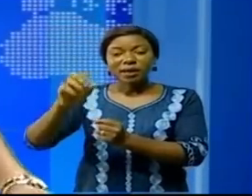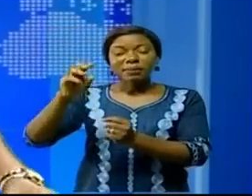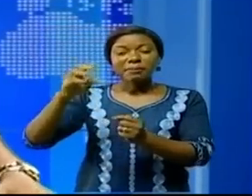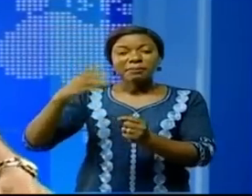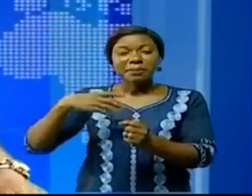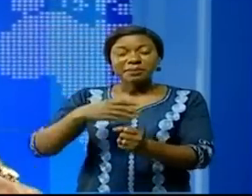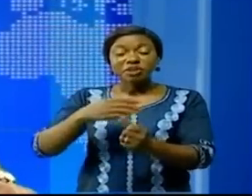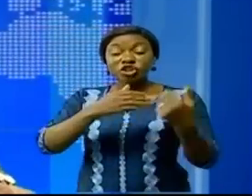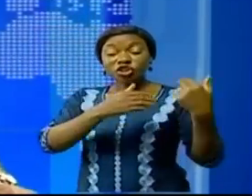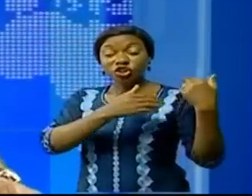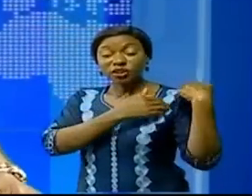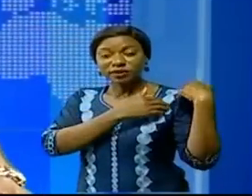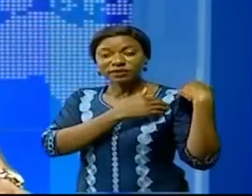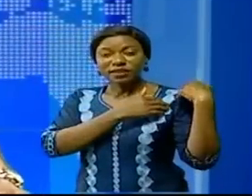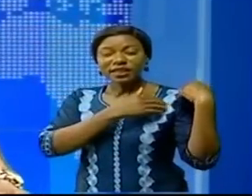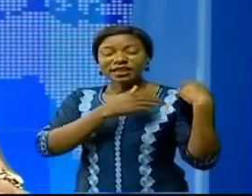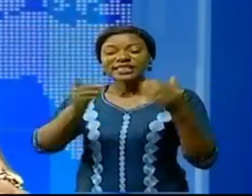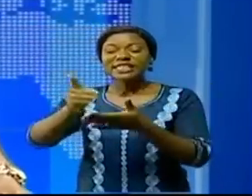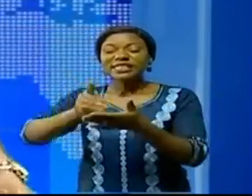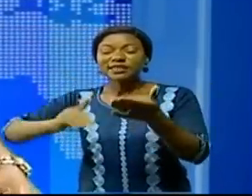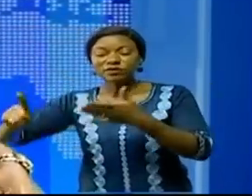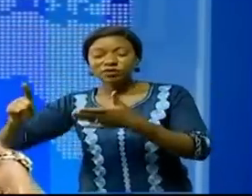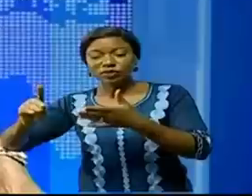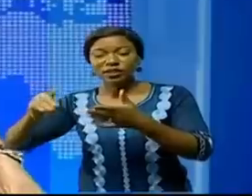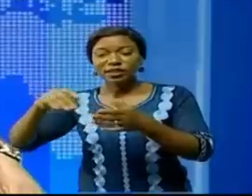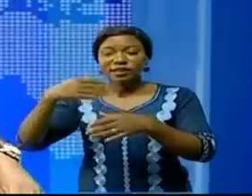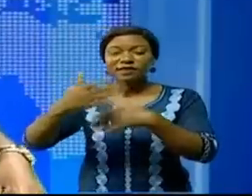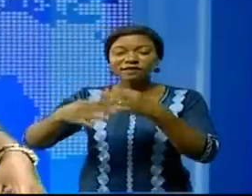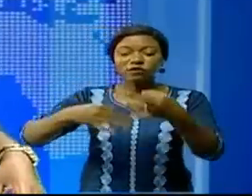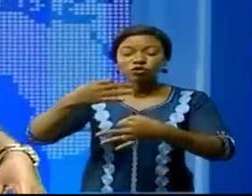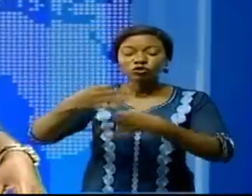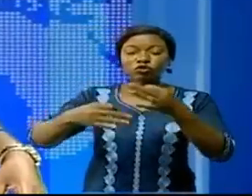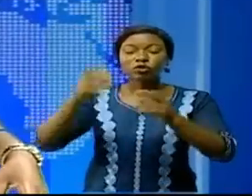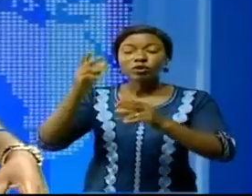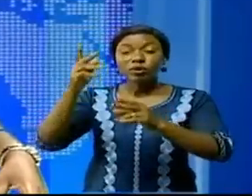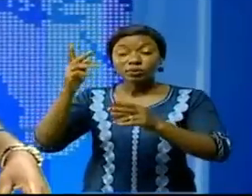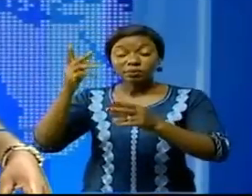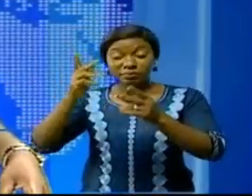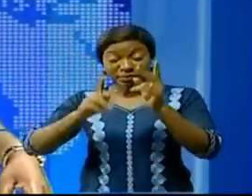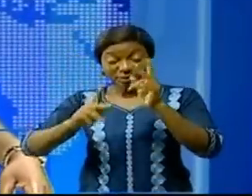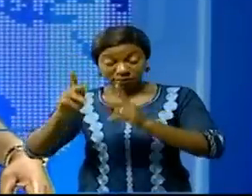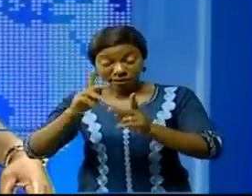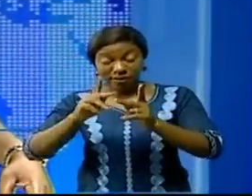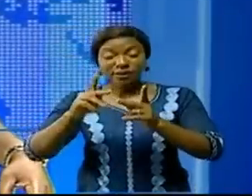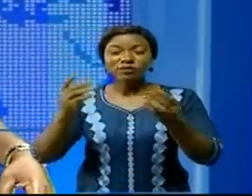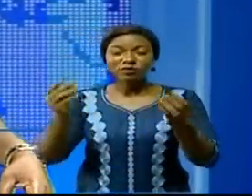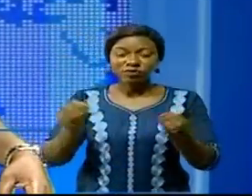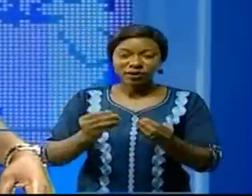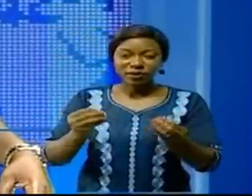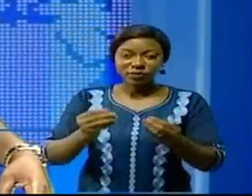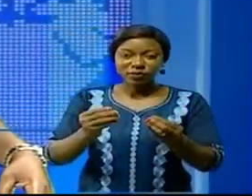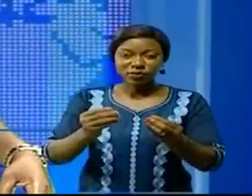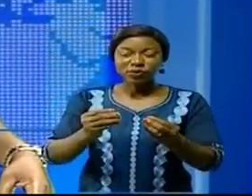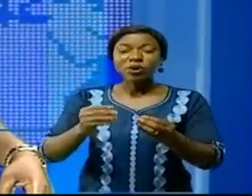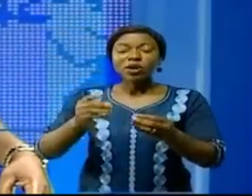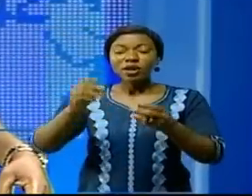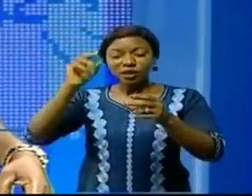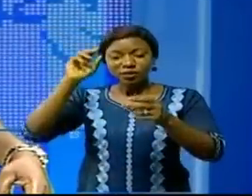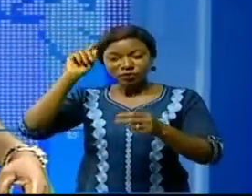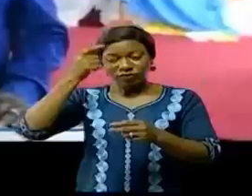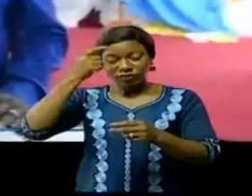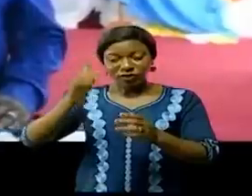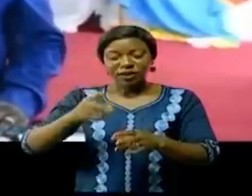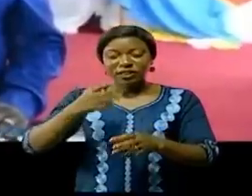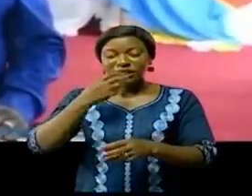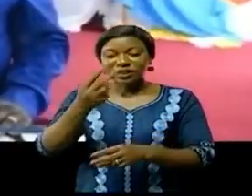Marie-Louise, chef de division provinciale de la fonction publique sous le haut patronage du gouverneur de Lualaba, Fifi Masuka.